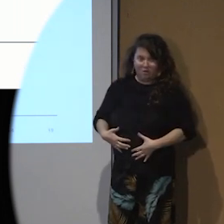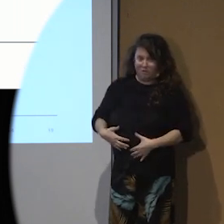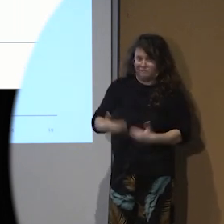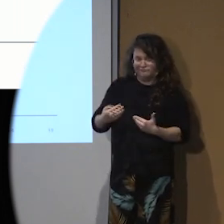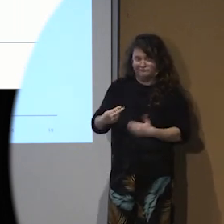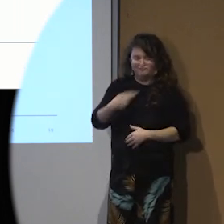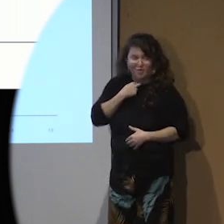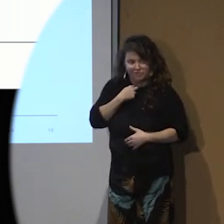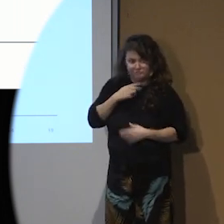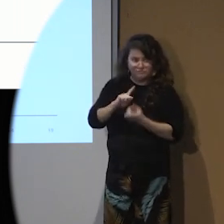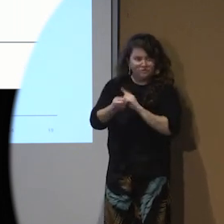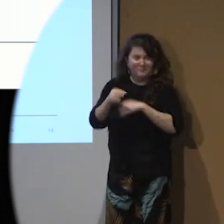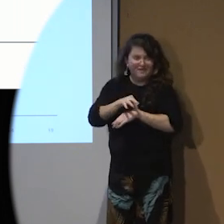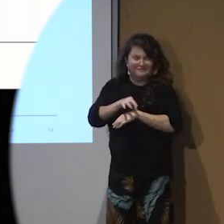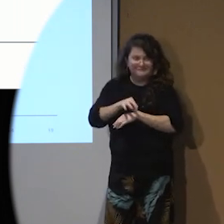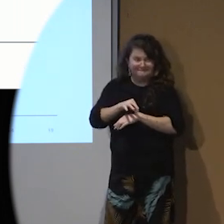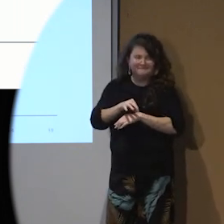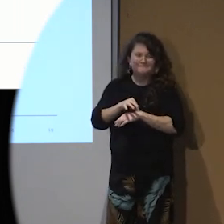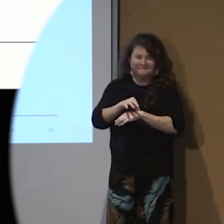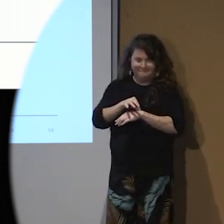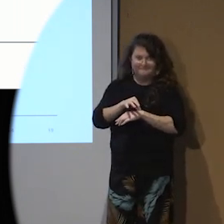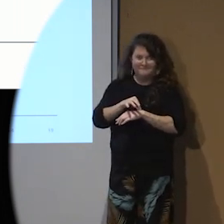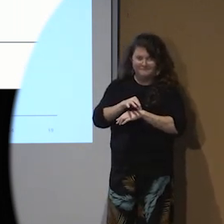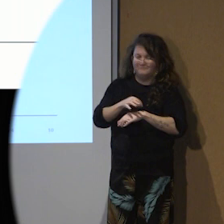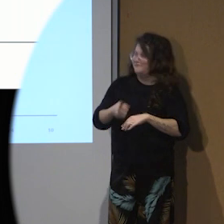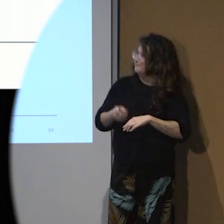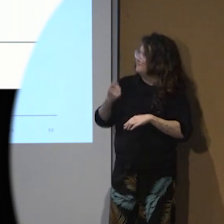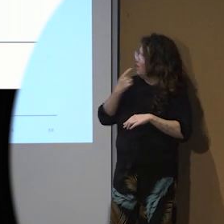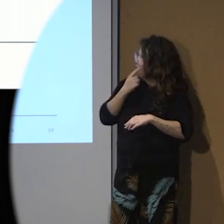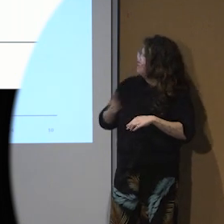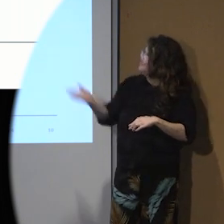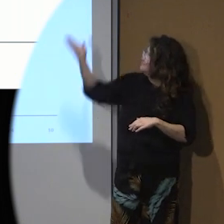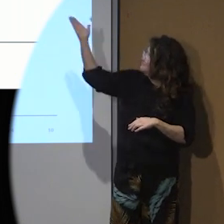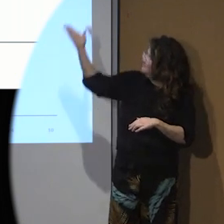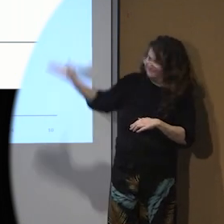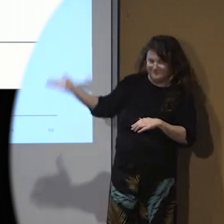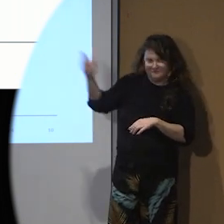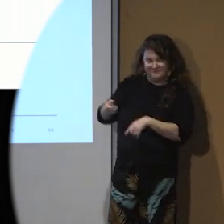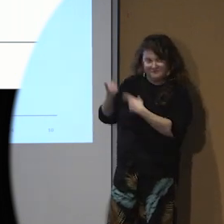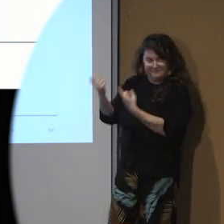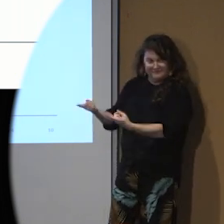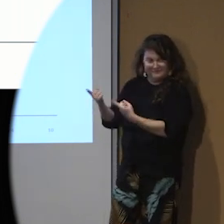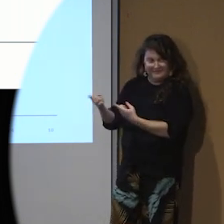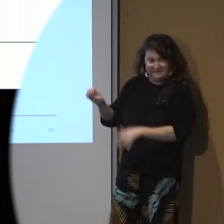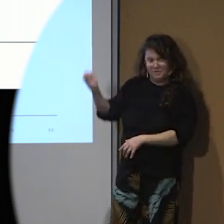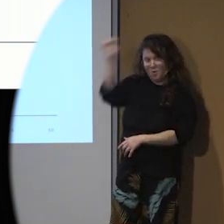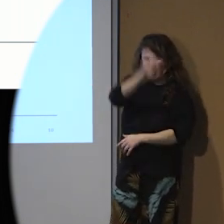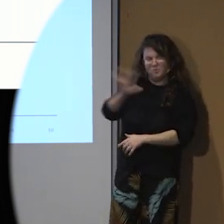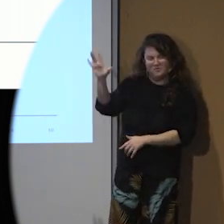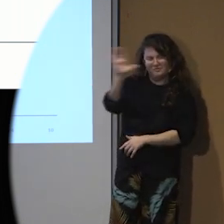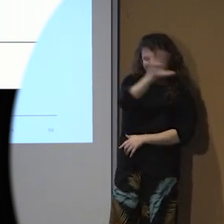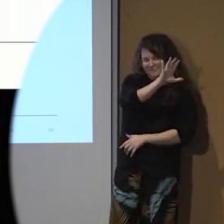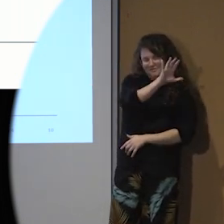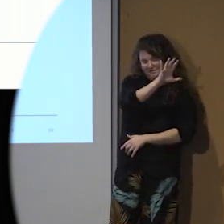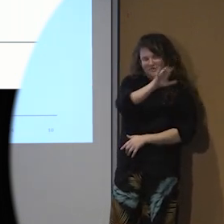La sédentarité touche la moitié ou les 2/3 de la population européenne, 70% en France. Donc j'ai fait un